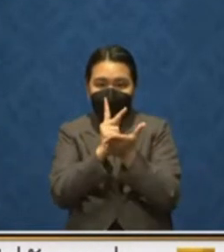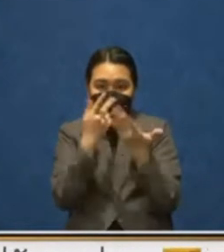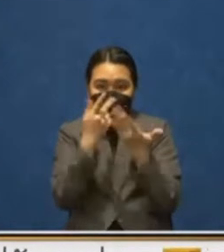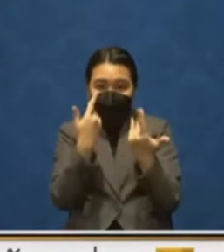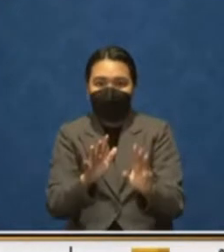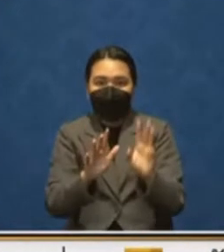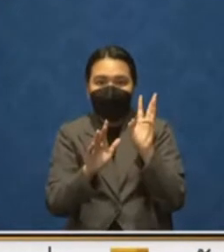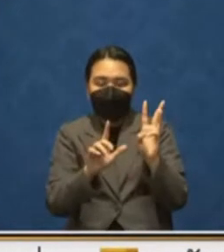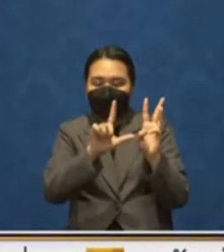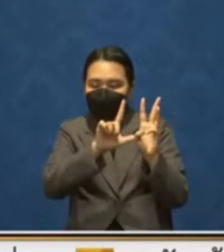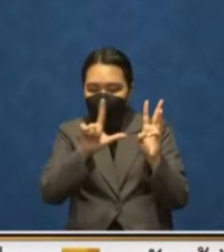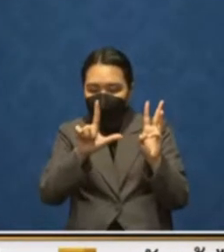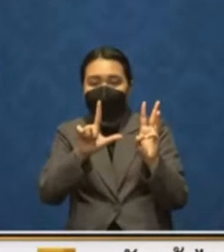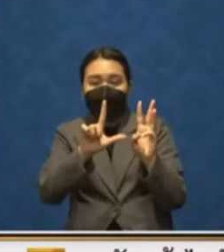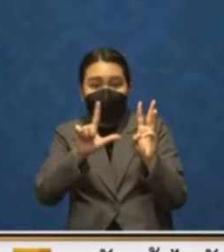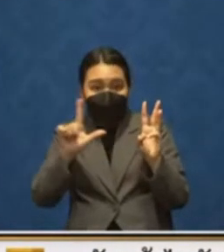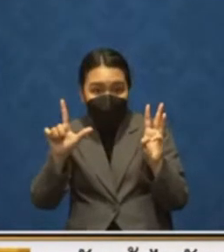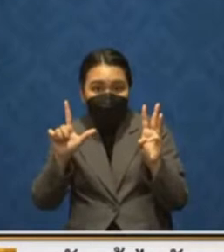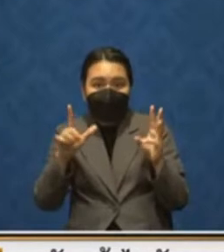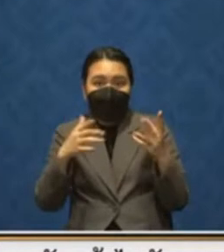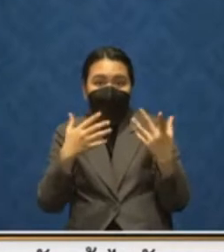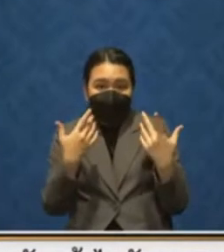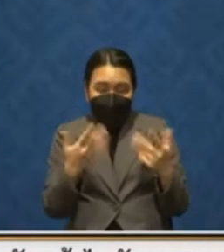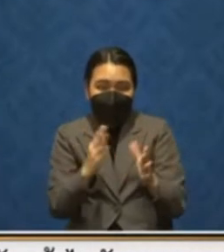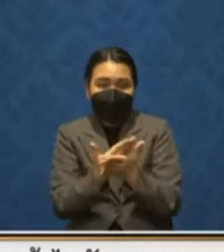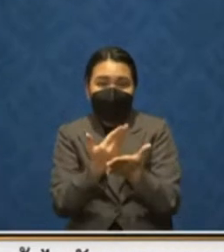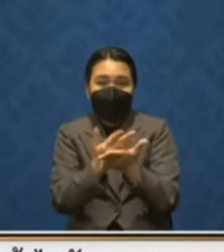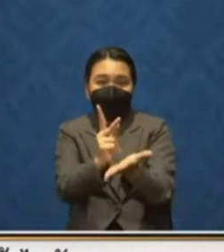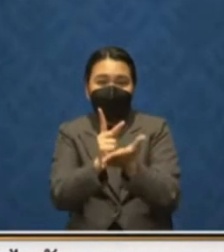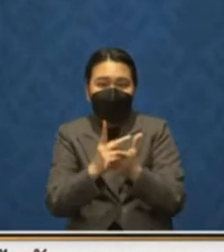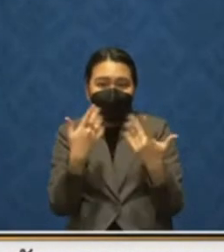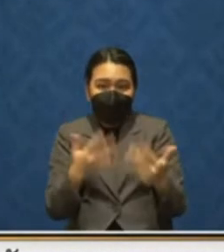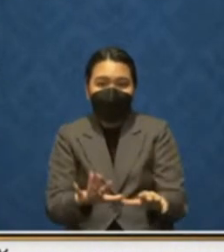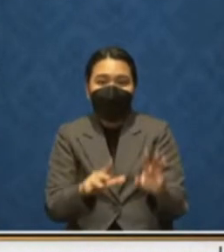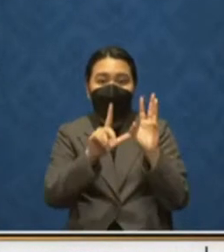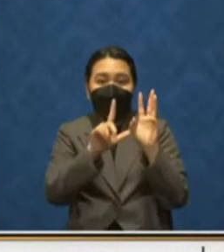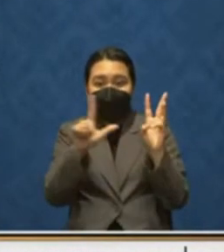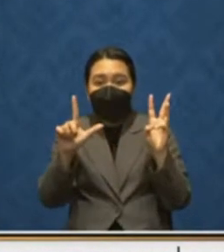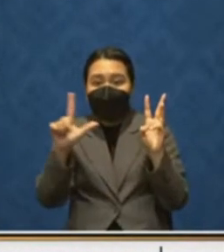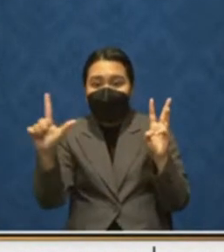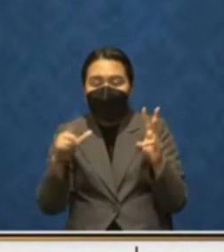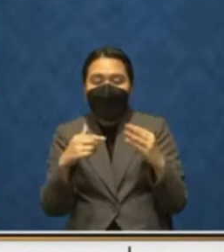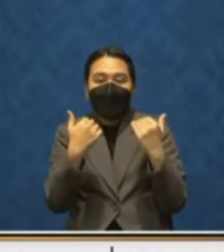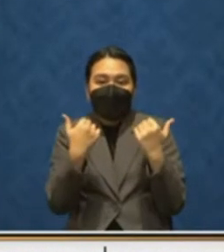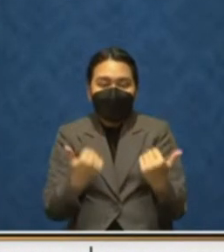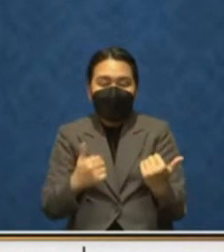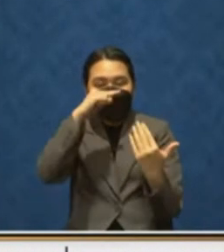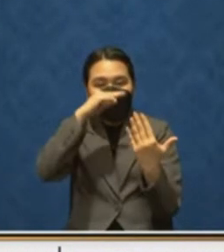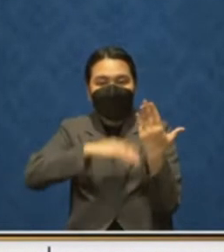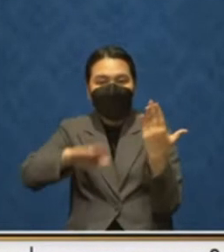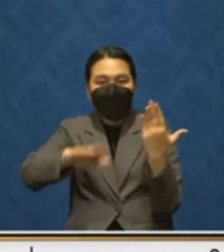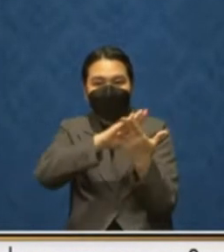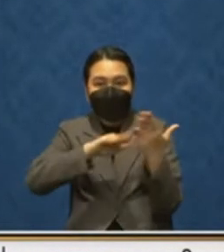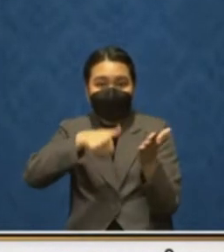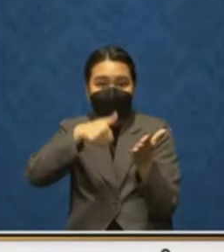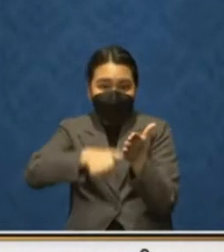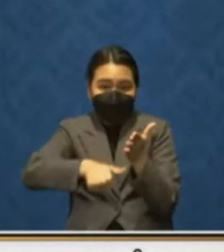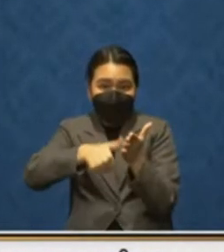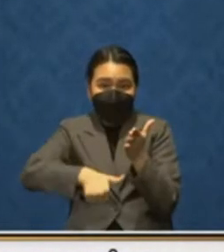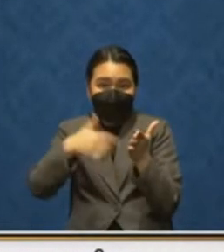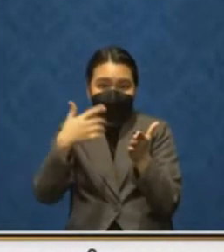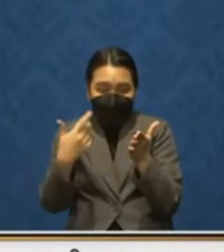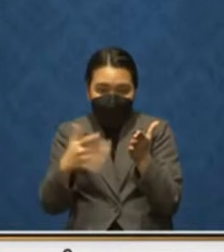มากไปมากนะครับกู้เงินมาแล้ว 6รานั้นบาทขณะนี้ประเทศเป็นหนี้ที่คุณประยุทธ์